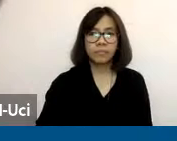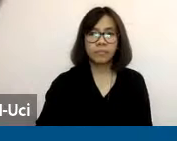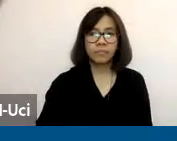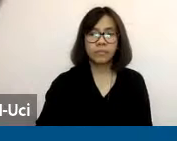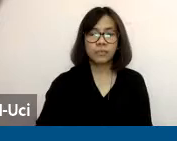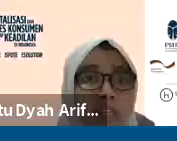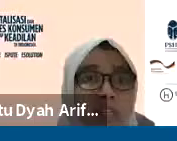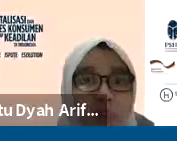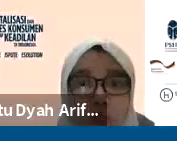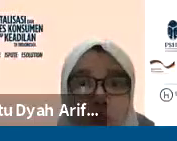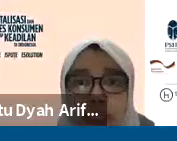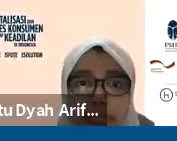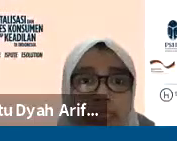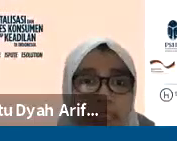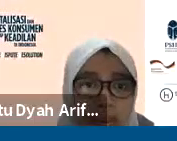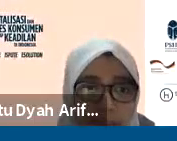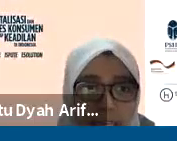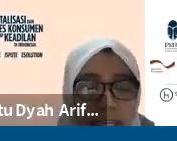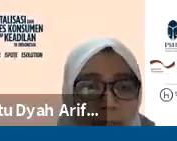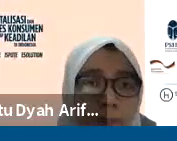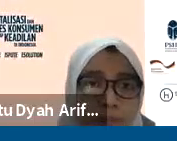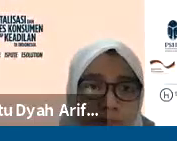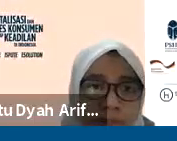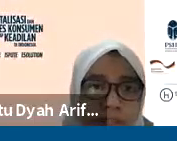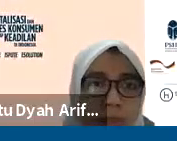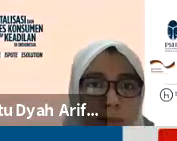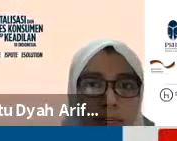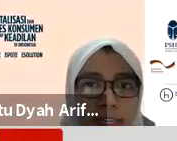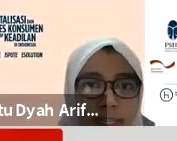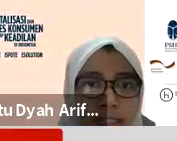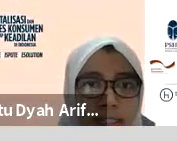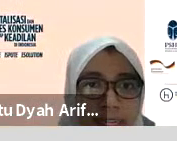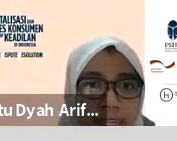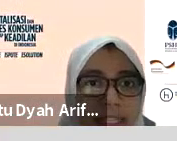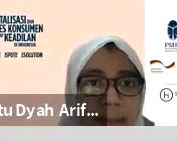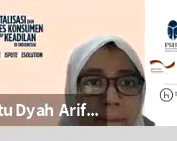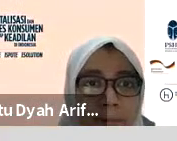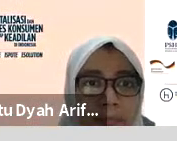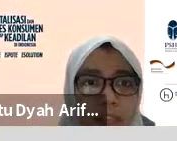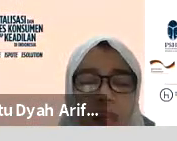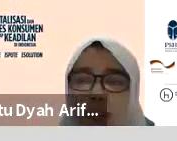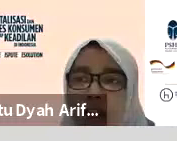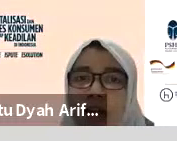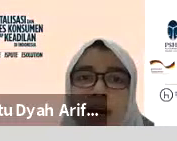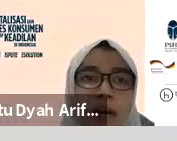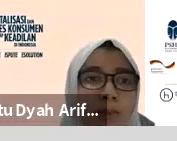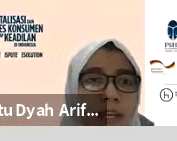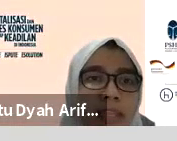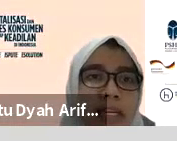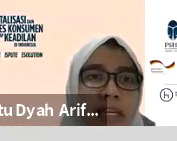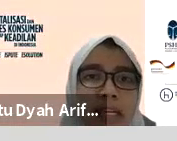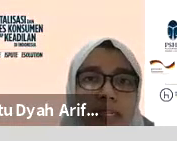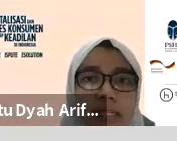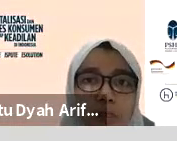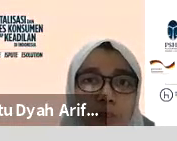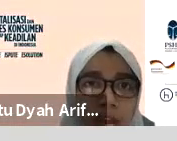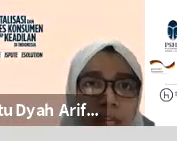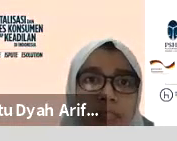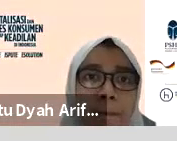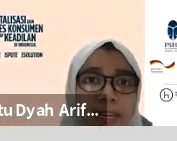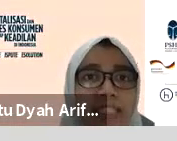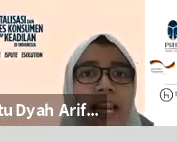hadir dalam diskusi kita di siang hari ini boleh next slide mungkin tadi